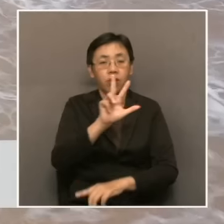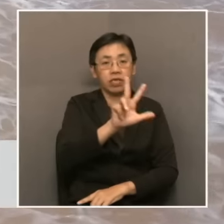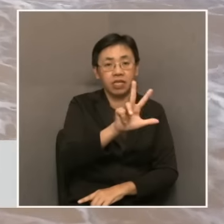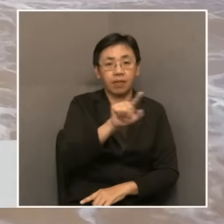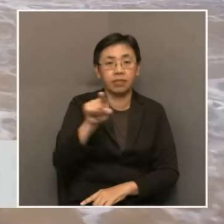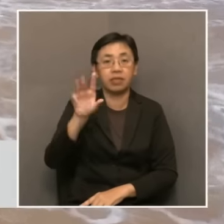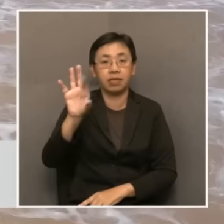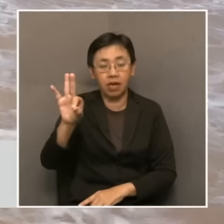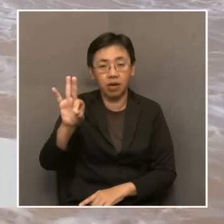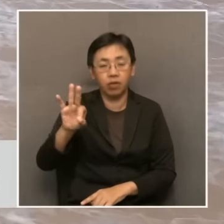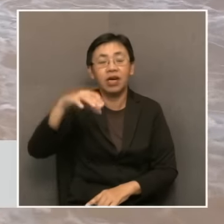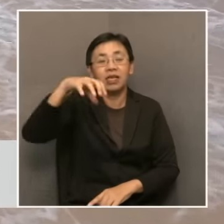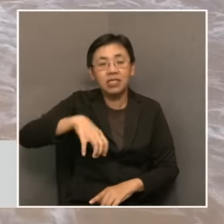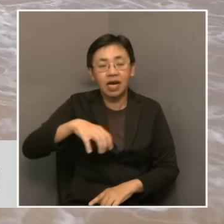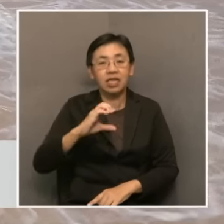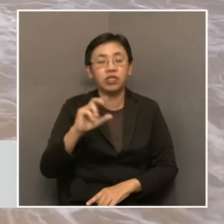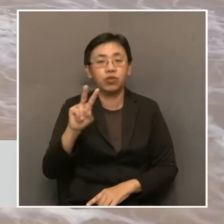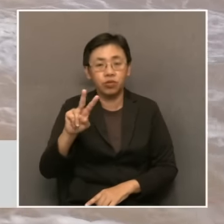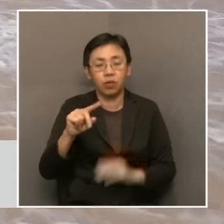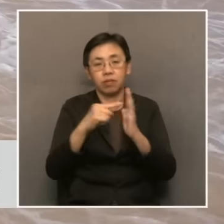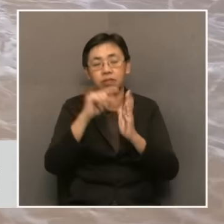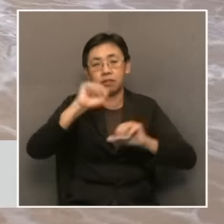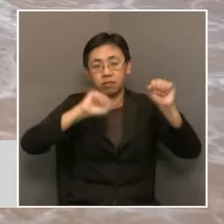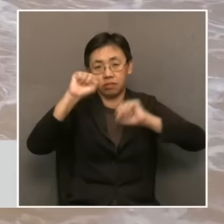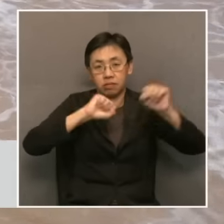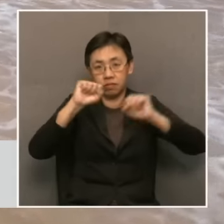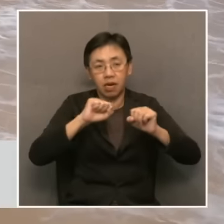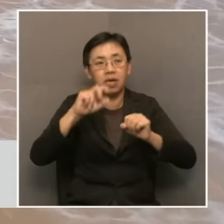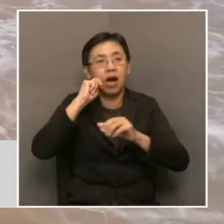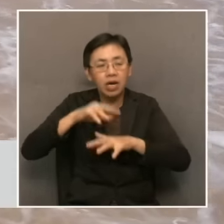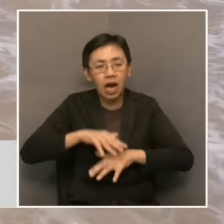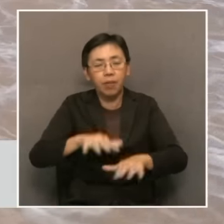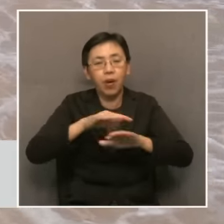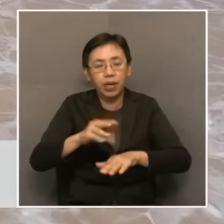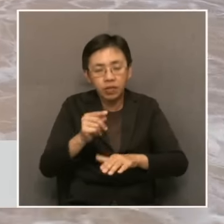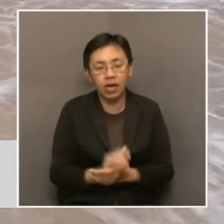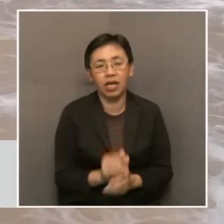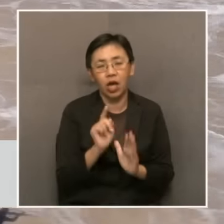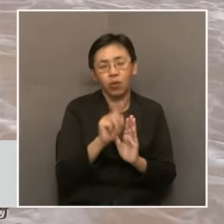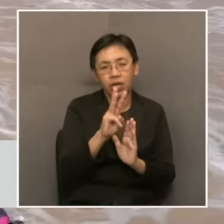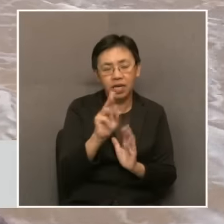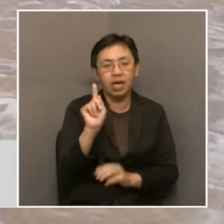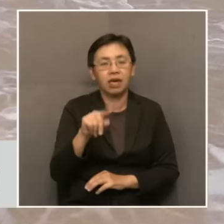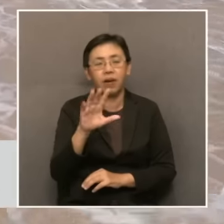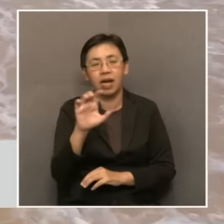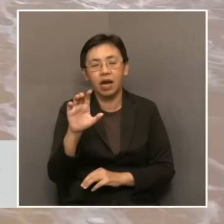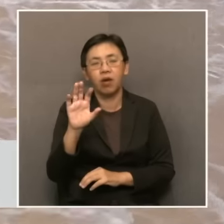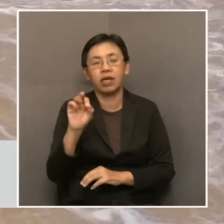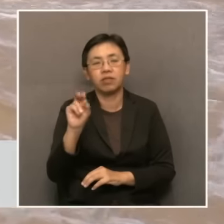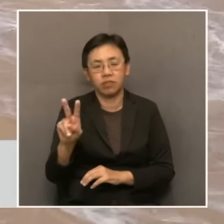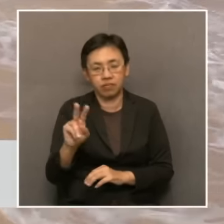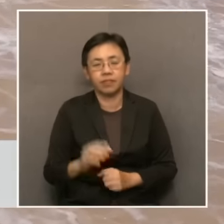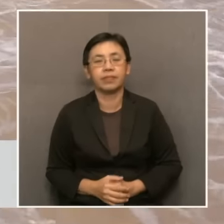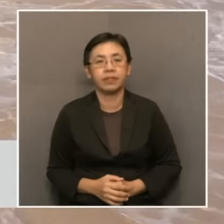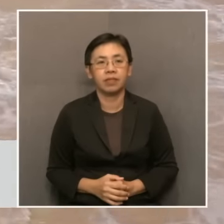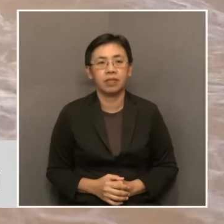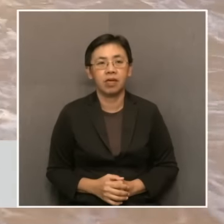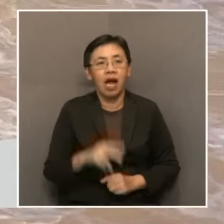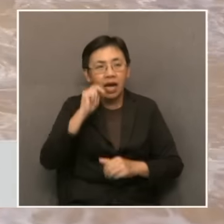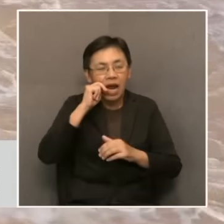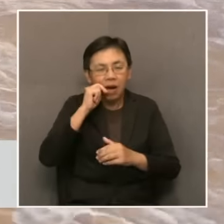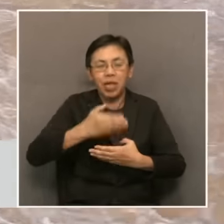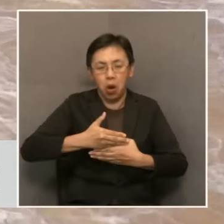านี42อำเภอเมืองนครสวรรค์ปริมาณน้ำไหลผ่าน 1,529 ลูกบาศก์เมตรต่อวินาทีมีแนวโน้มเ